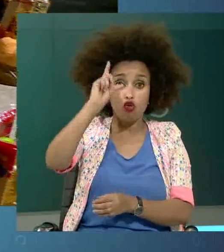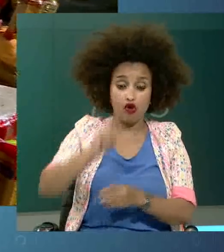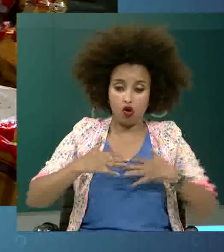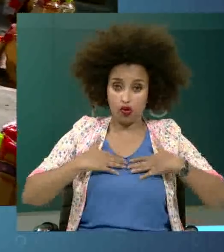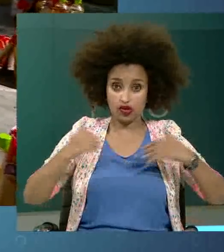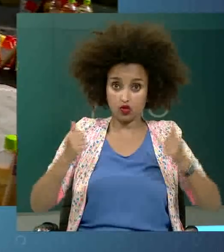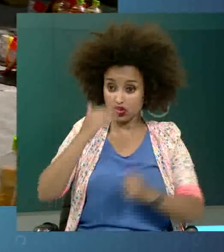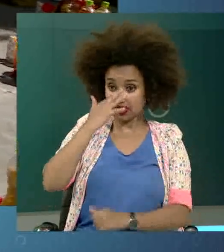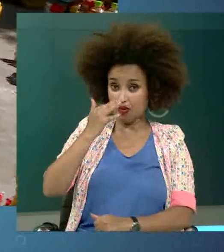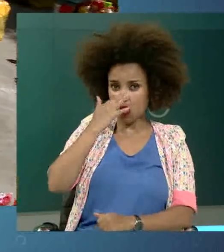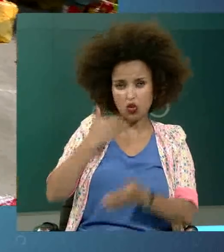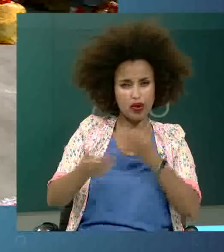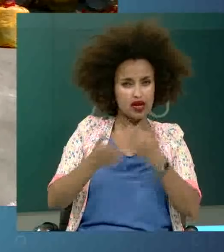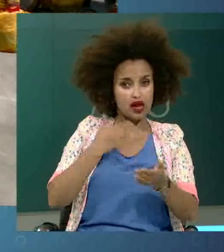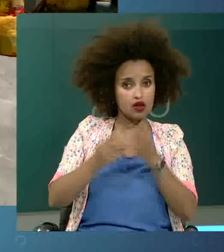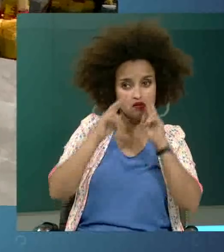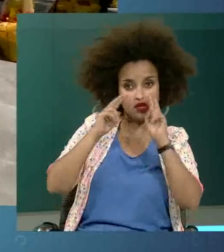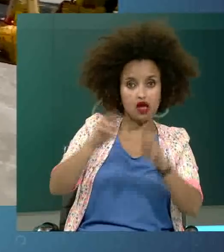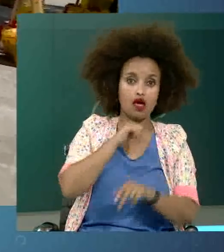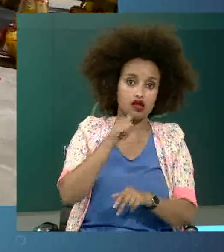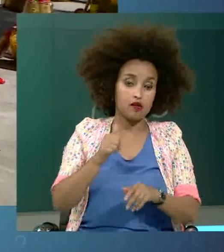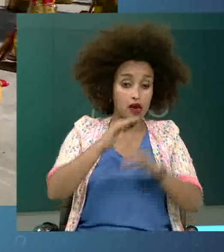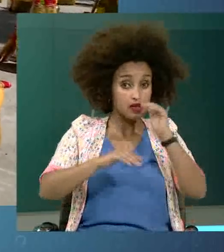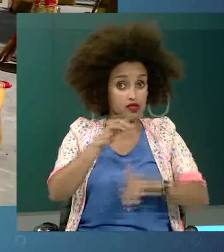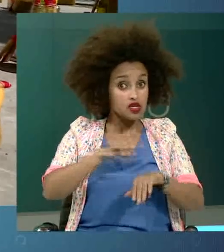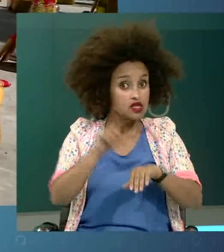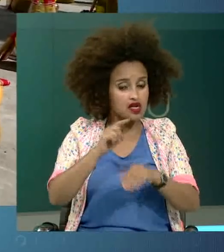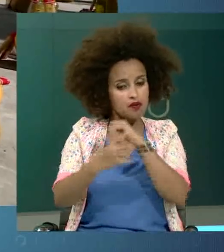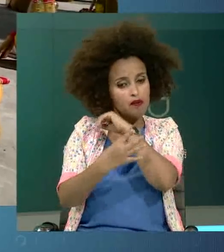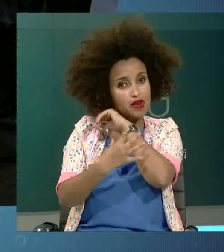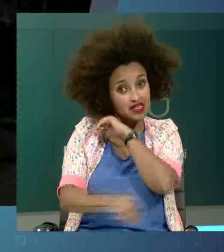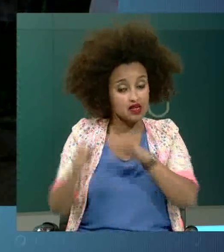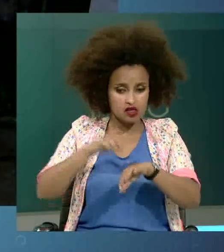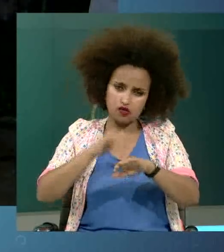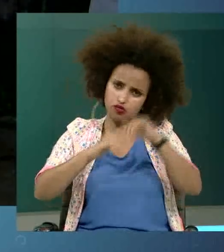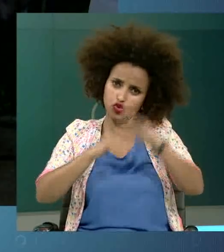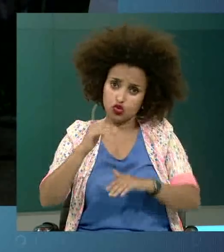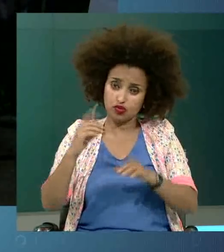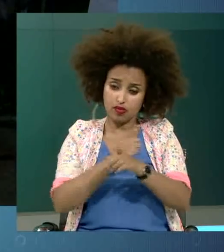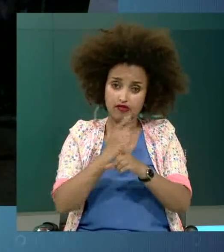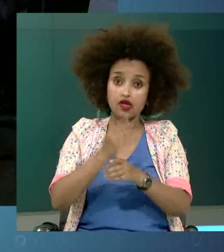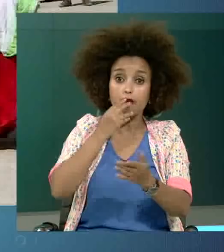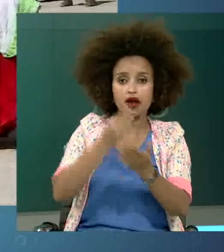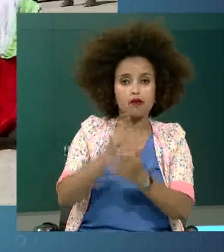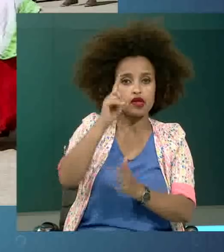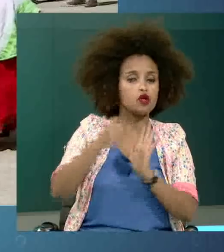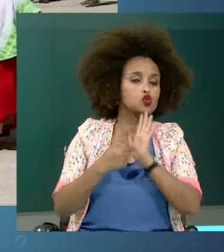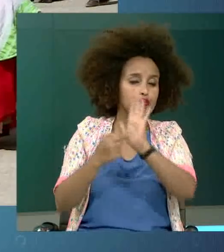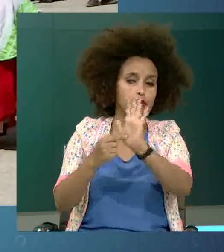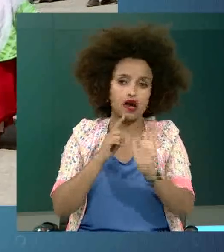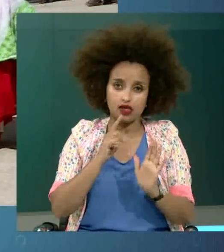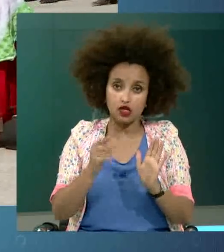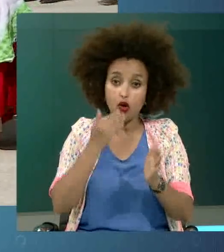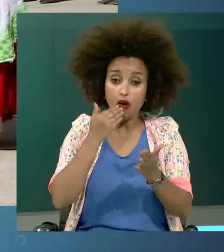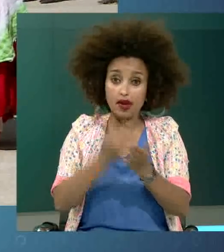በቅላሉ የሚታይ አይሆንም በተምቻቸ ጊዜ ሳይሆን ባልኖረ ጊዜ የተምቻቸው ኔታዎችን መፍጠር የመልካምነት አንዱ መገለጫ ነውና